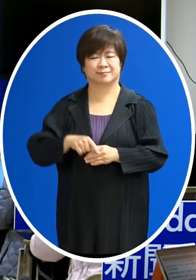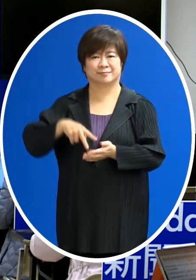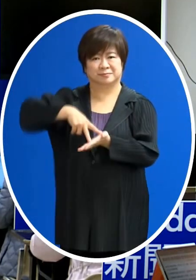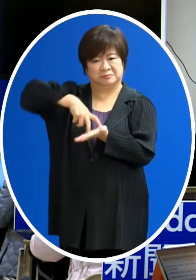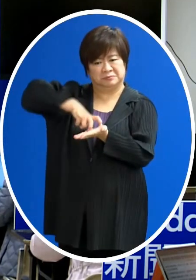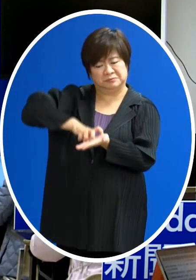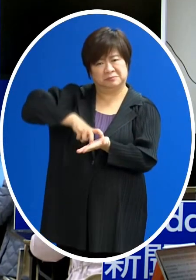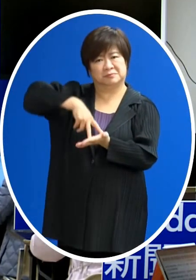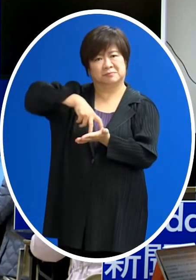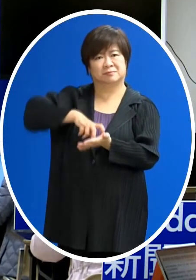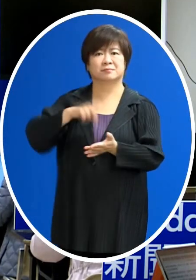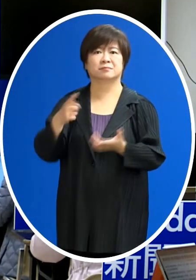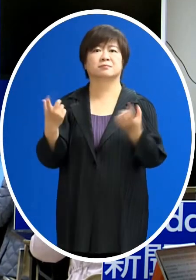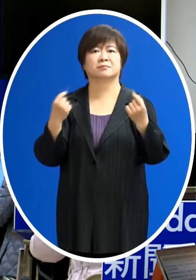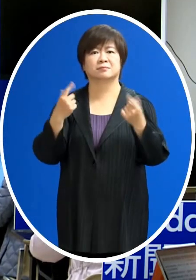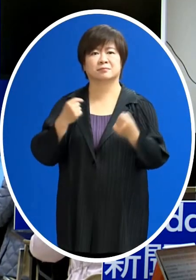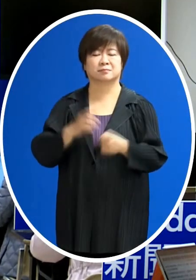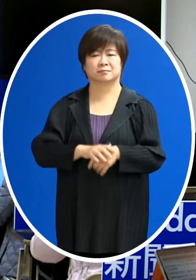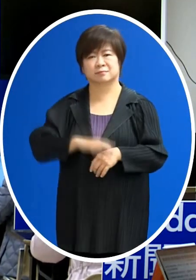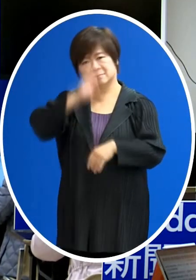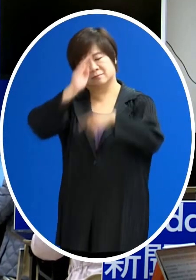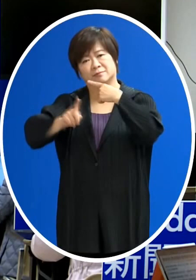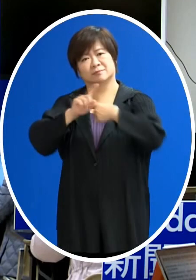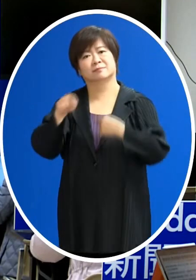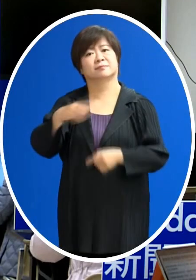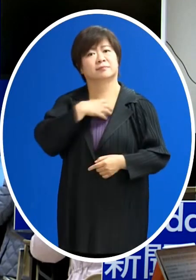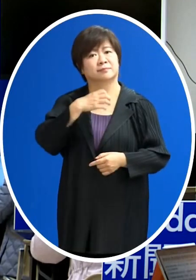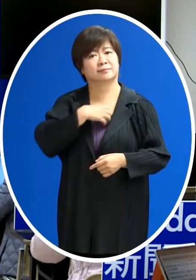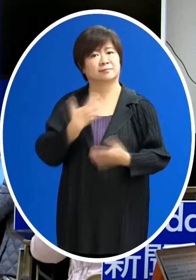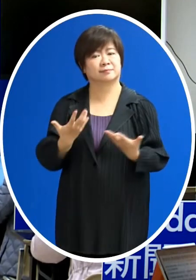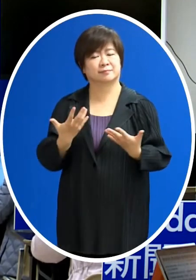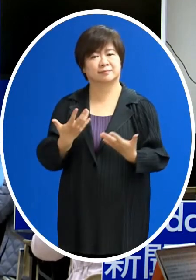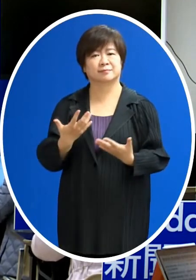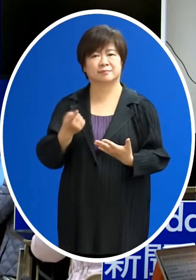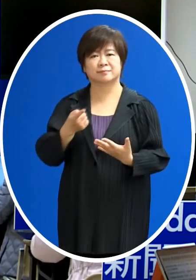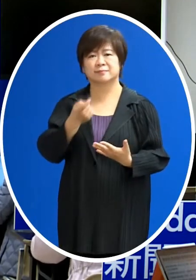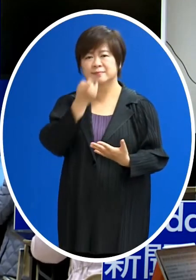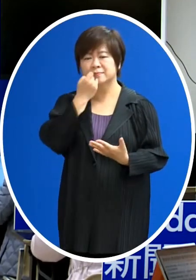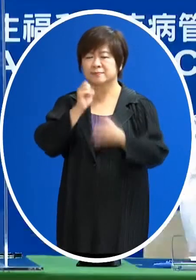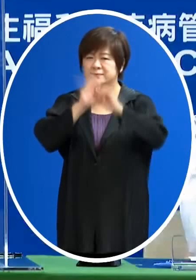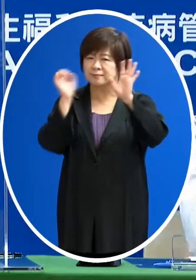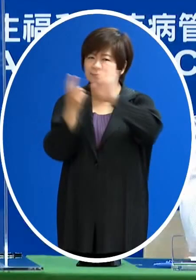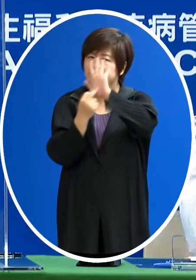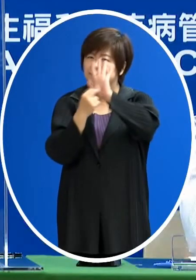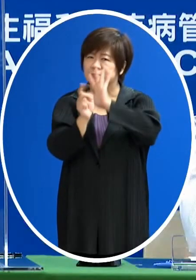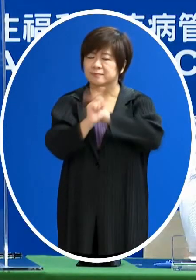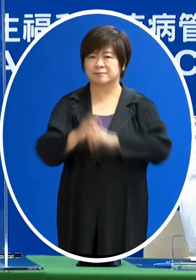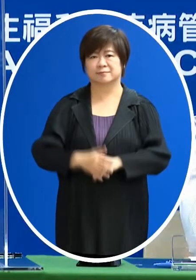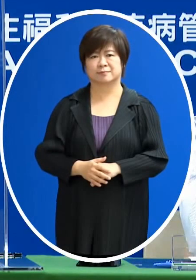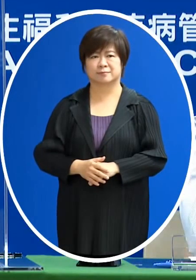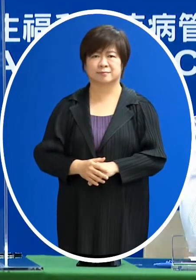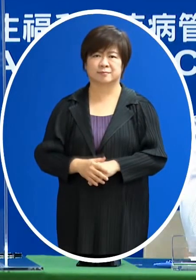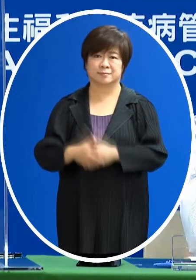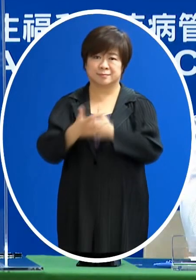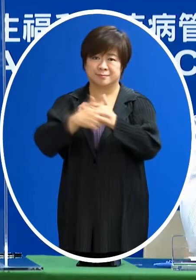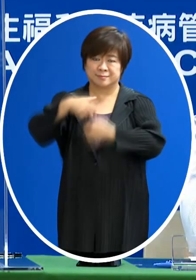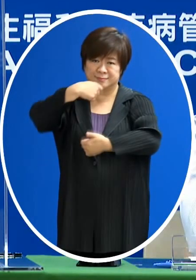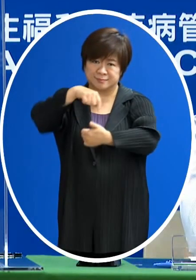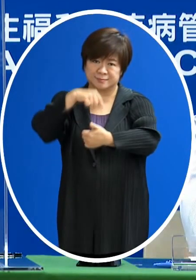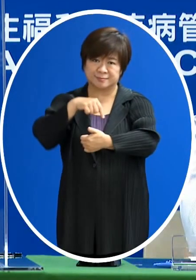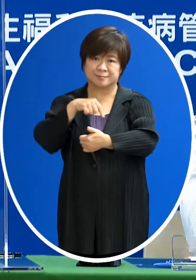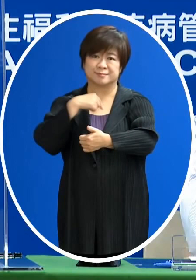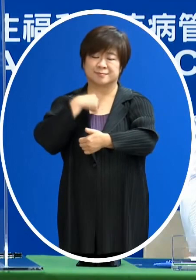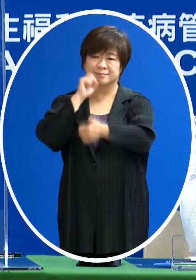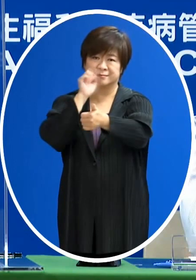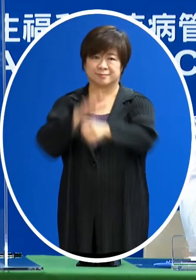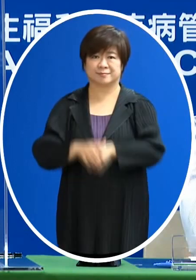三剂一直有强烈的反弹，部长是不是可以要再卫教一下？ 没有，倒也没有卫教，大家在里面。哦，就